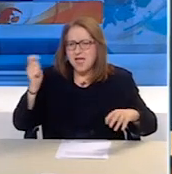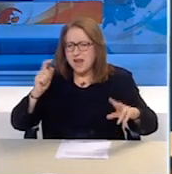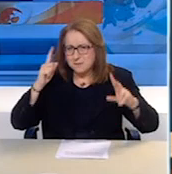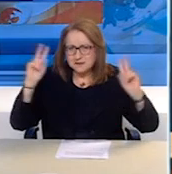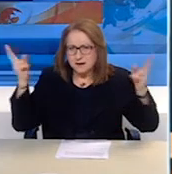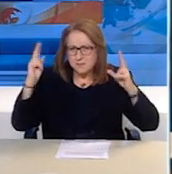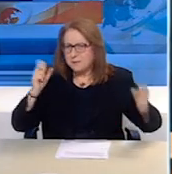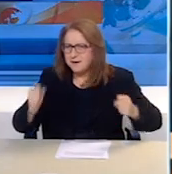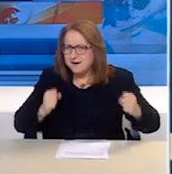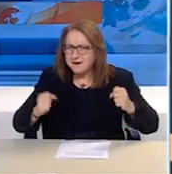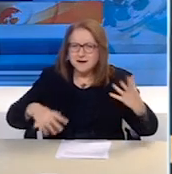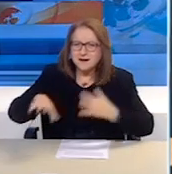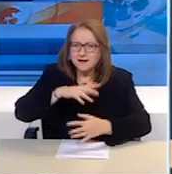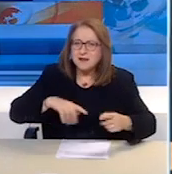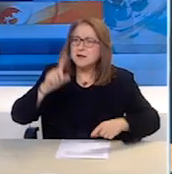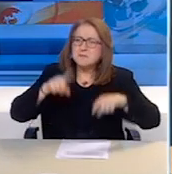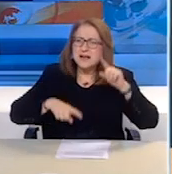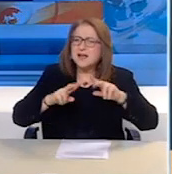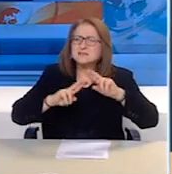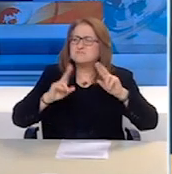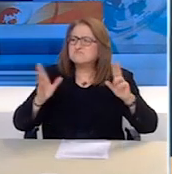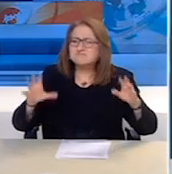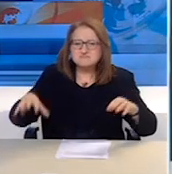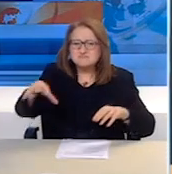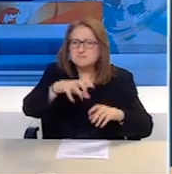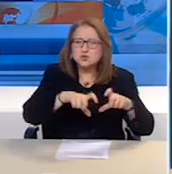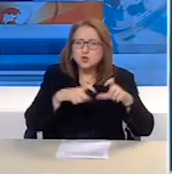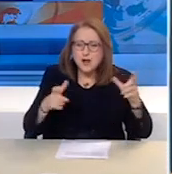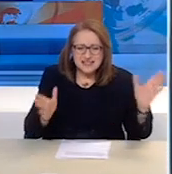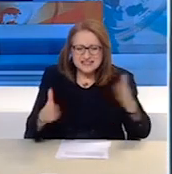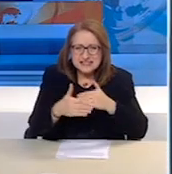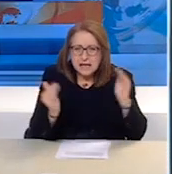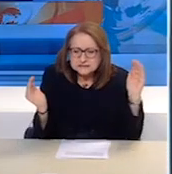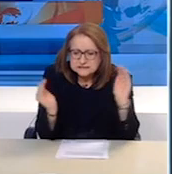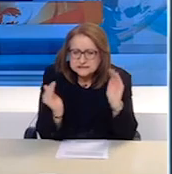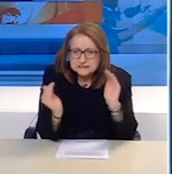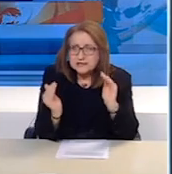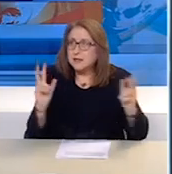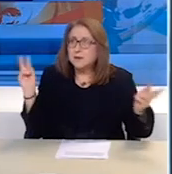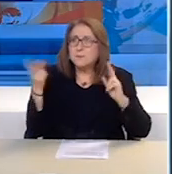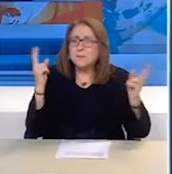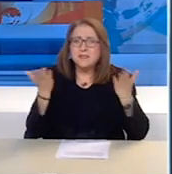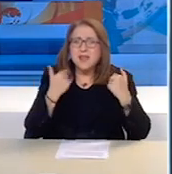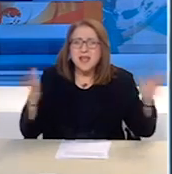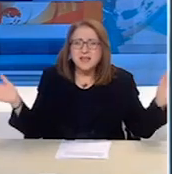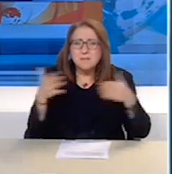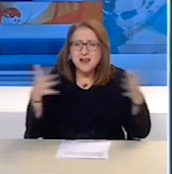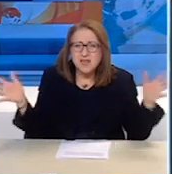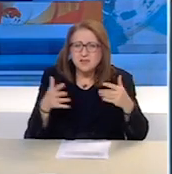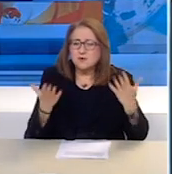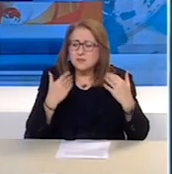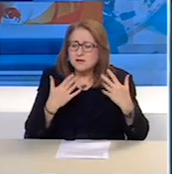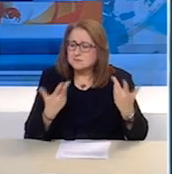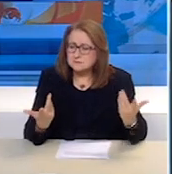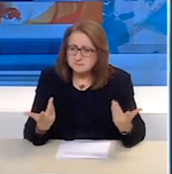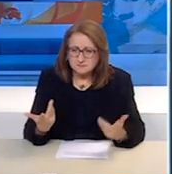ωραία παραμονή σε σχολικά που δεν αερίζονται καλά? Δεν θεωρείτε παρακινδυνευμένη τη λογική «εφαρμόζω ανοσία στην Αγέλη» ξεκινώντας